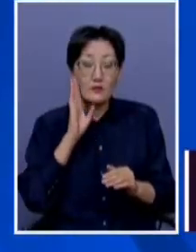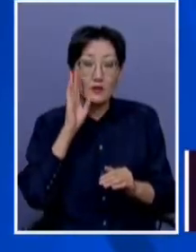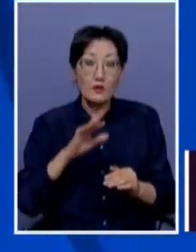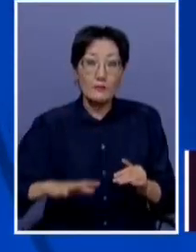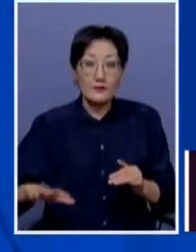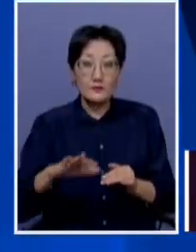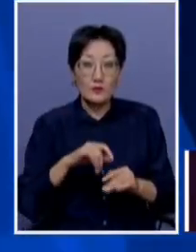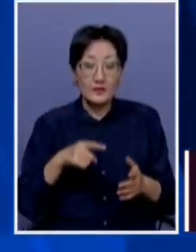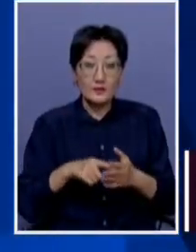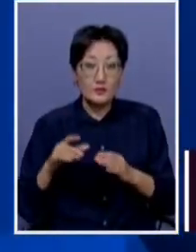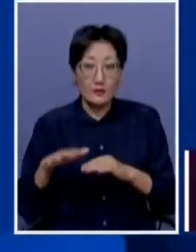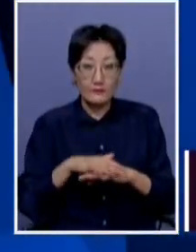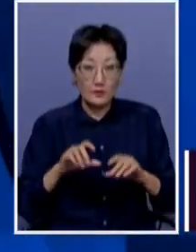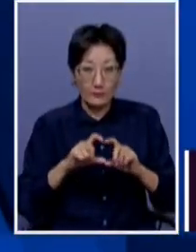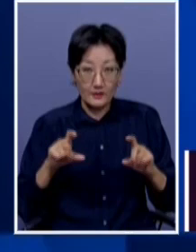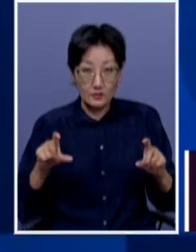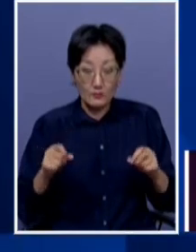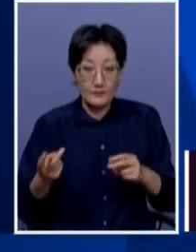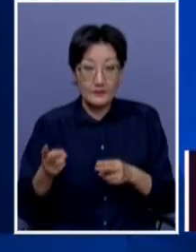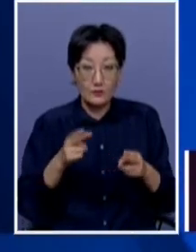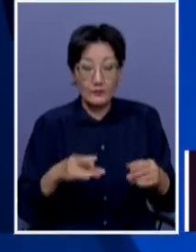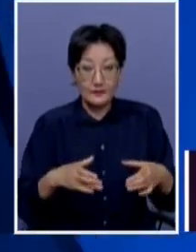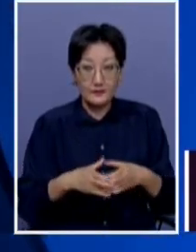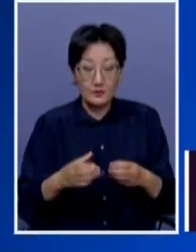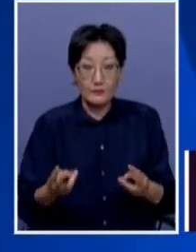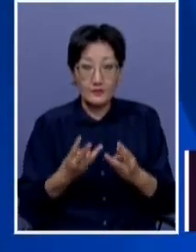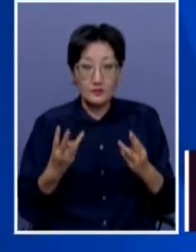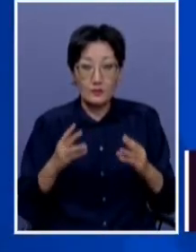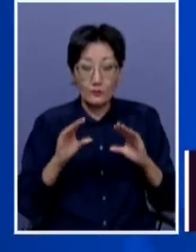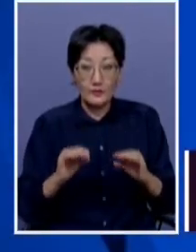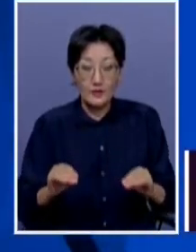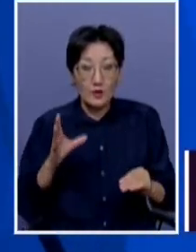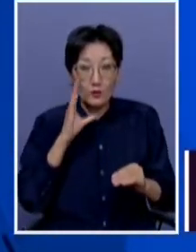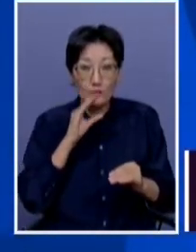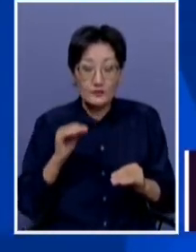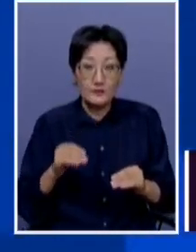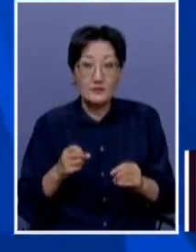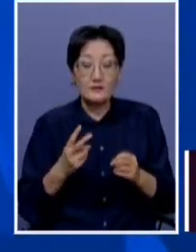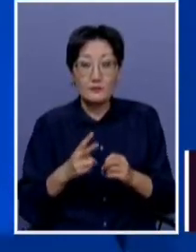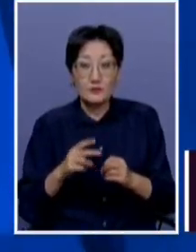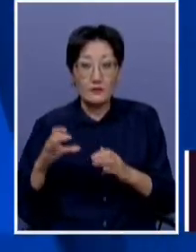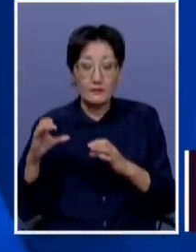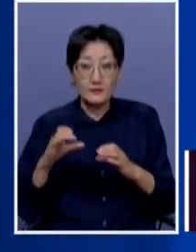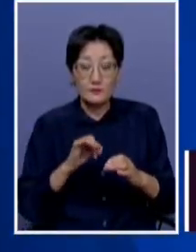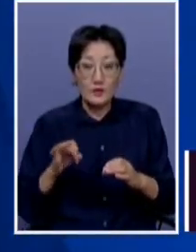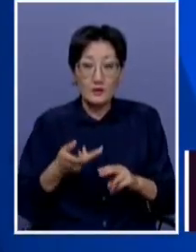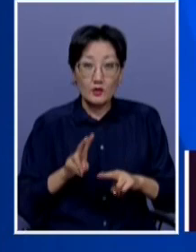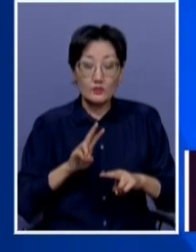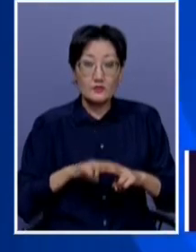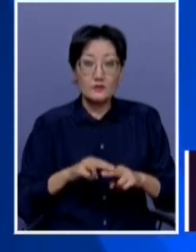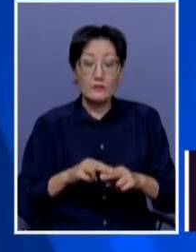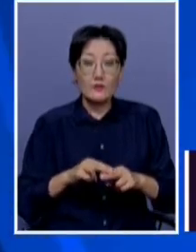автопарка прибывшая на место происшествия бригада огней барсов успела отбуксировать 12 автобусов которым